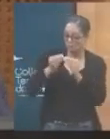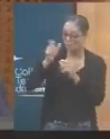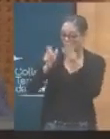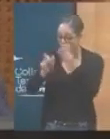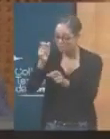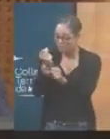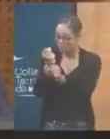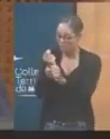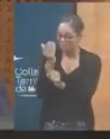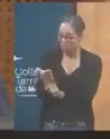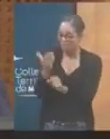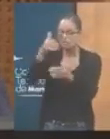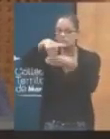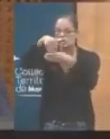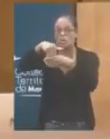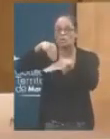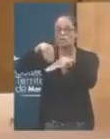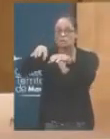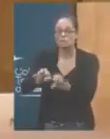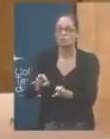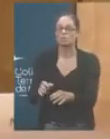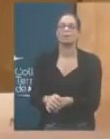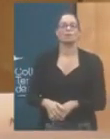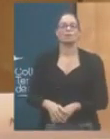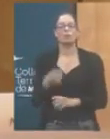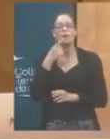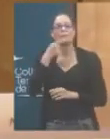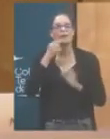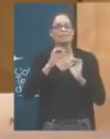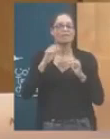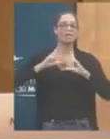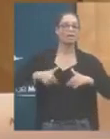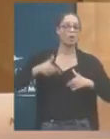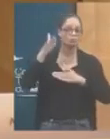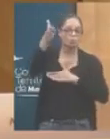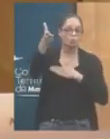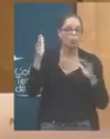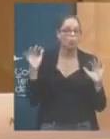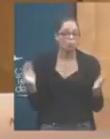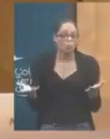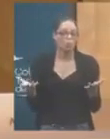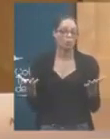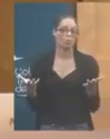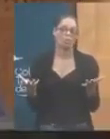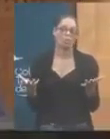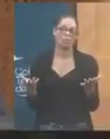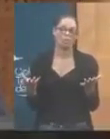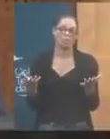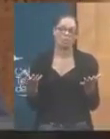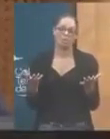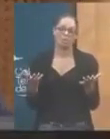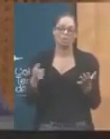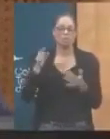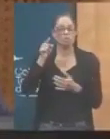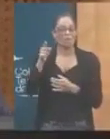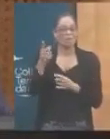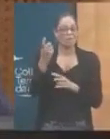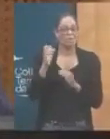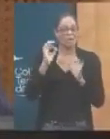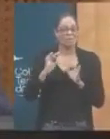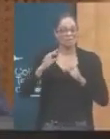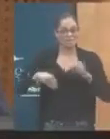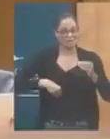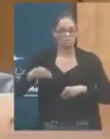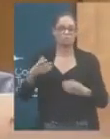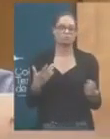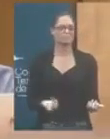quand il y a un conseil d'administration. C'est pas ça que je parle de l'avenir de l'école. Oui, bien, nous parlerons de ça. La question que vous avez posée concernant les directeurs.